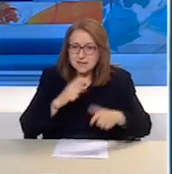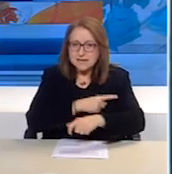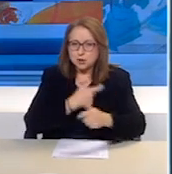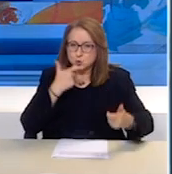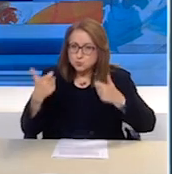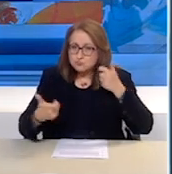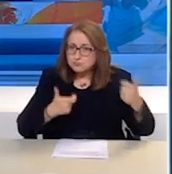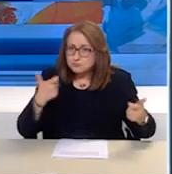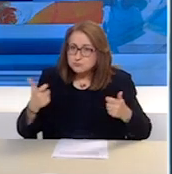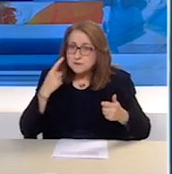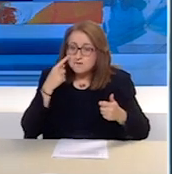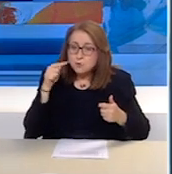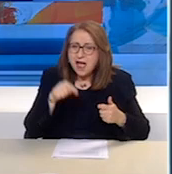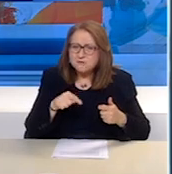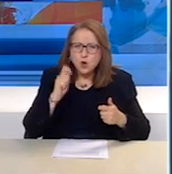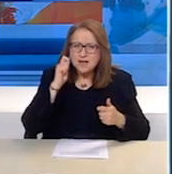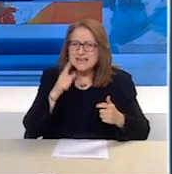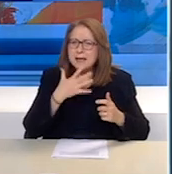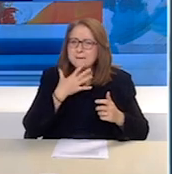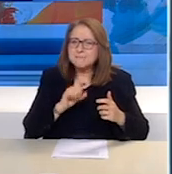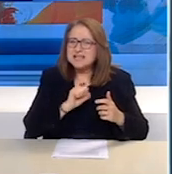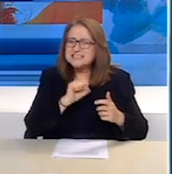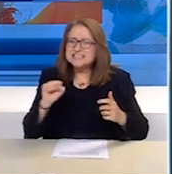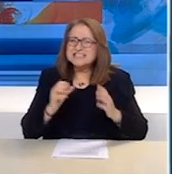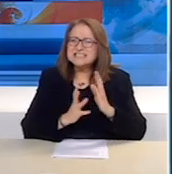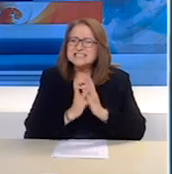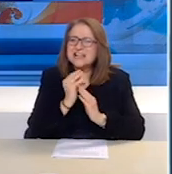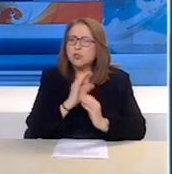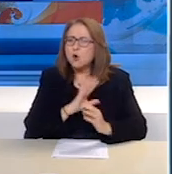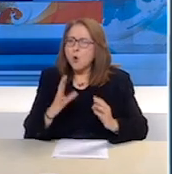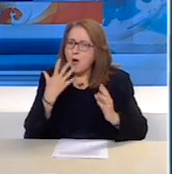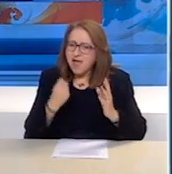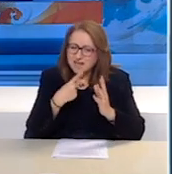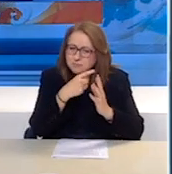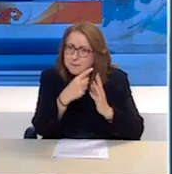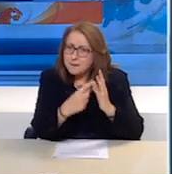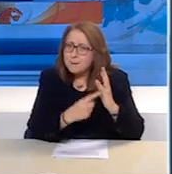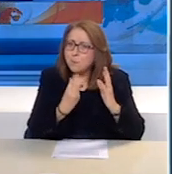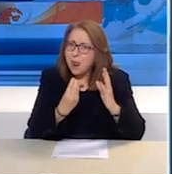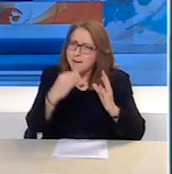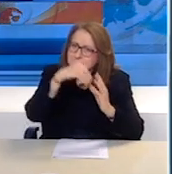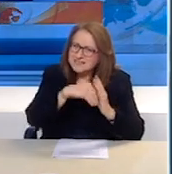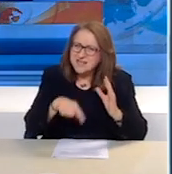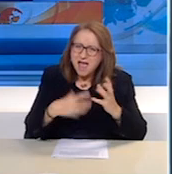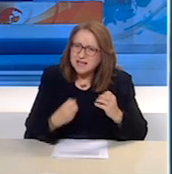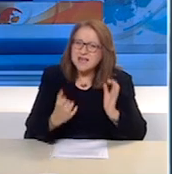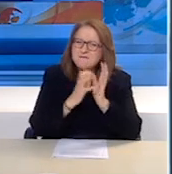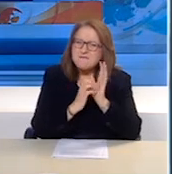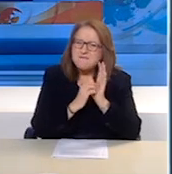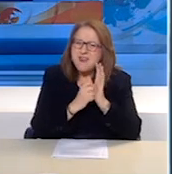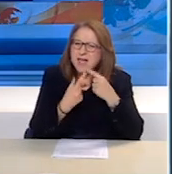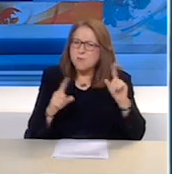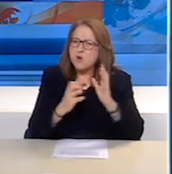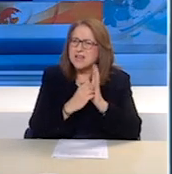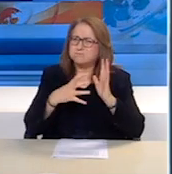έχουν υπόψη σε αυτό το σύνδρομο, είτε οφείλεται στον ιό είτε σε κάτι άλλο, το οποίο είναι πάρα πολύ σπάνιο, σε πολύ λίγες περιπτώσεις έχει εμφανιστεί και δεν αλλάζει τη